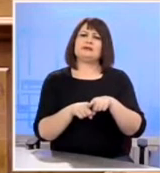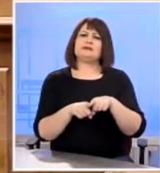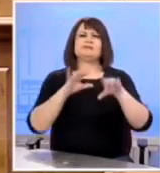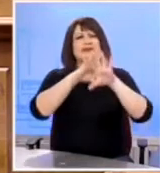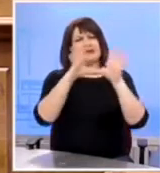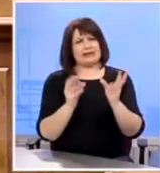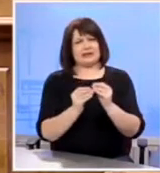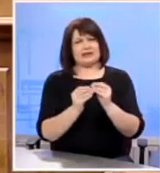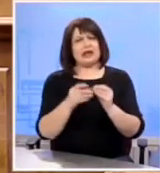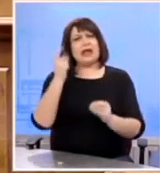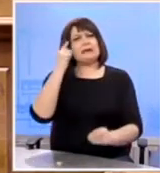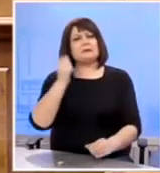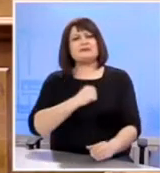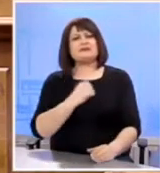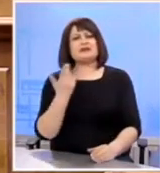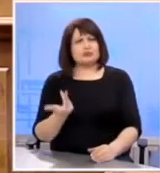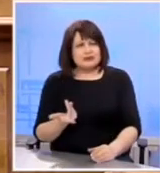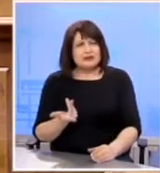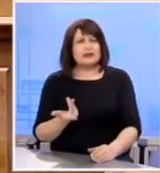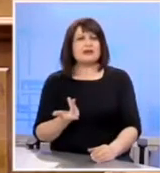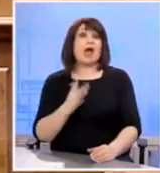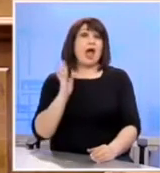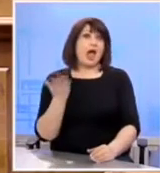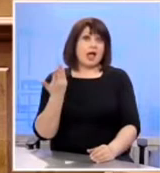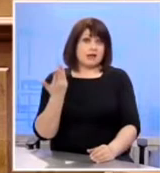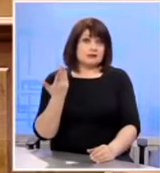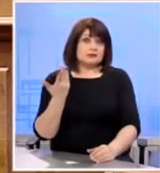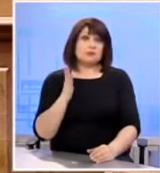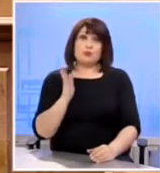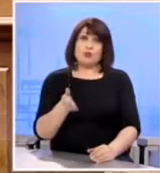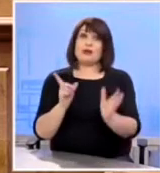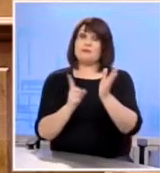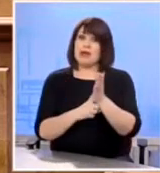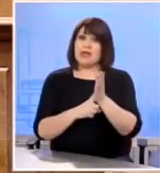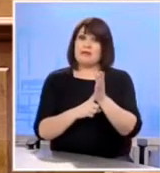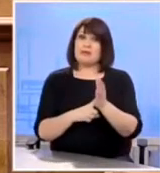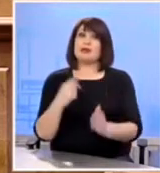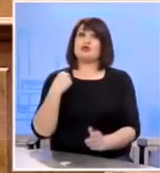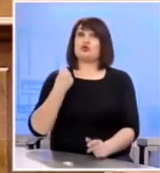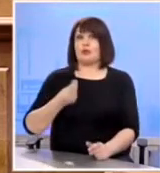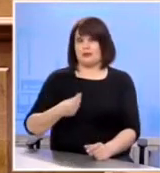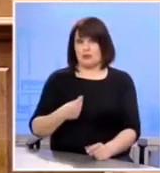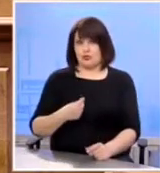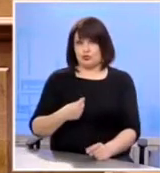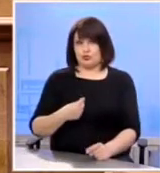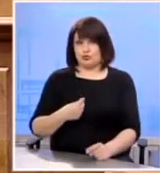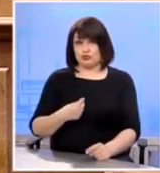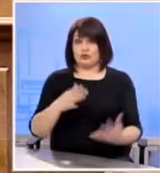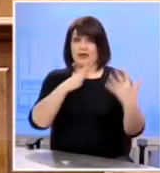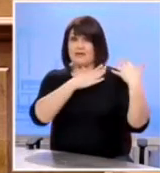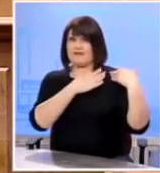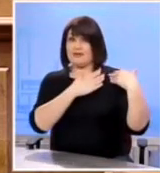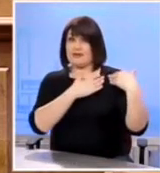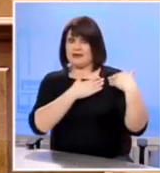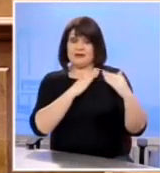ευρύτερων ιδεολογικών προσανατολισμών σε σχέση με το εάν μπορεί και πρέπει το δημόσιο να έχει την ευθύνη και